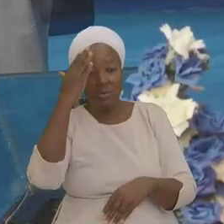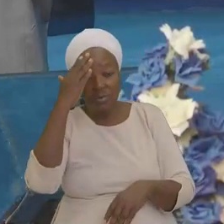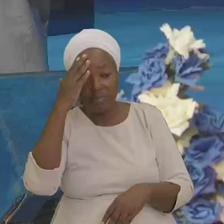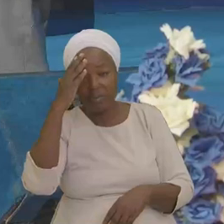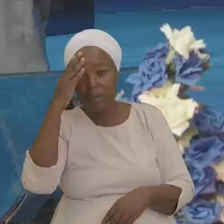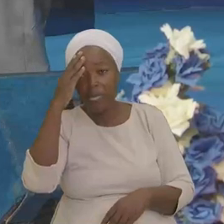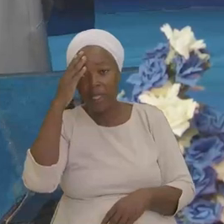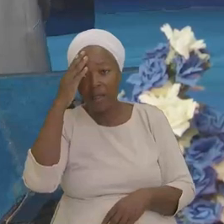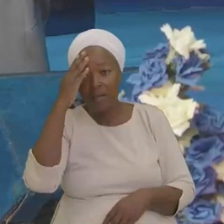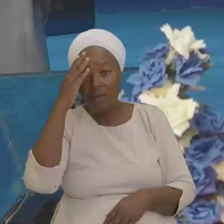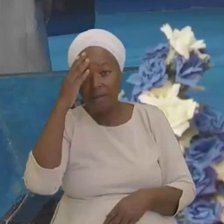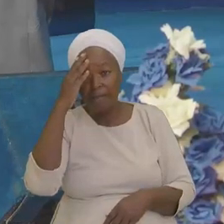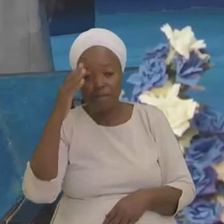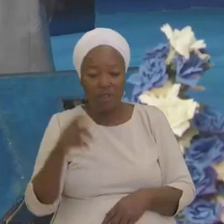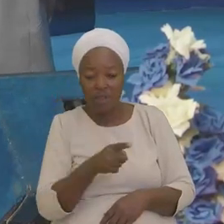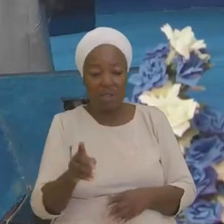que les dirigeants ne le savent pas,